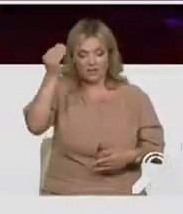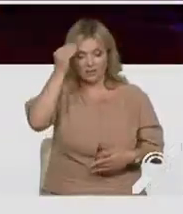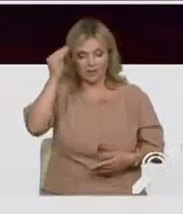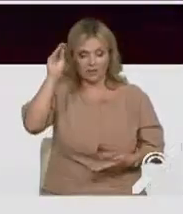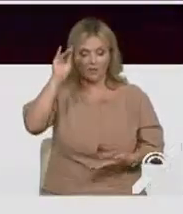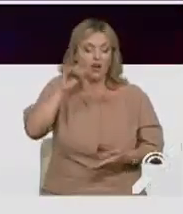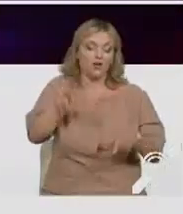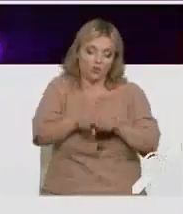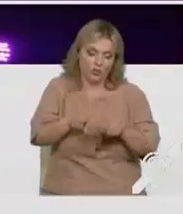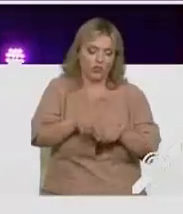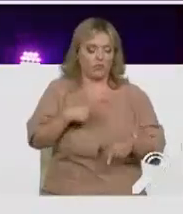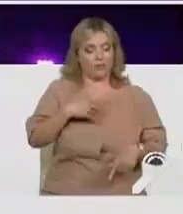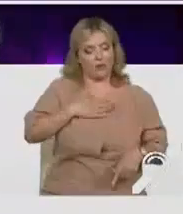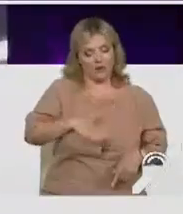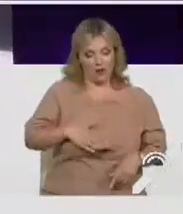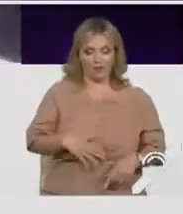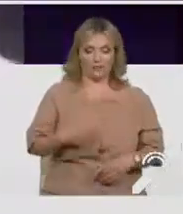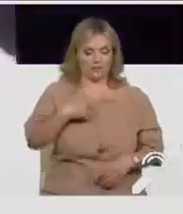perfect.